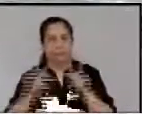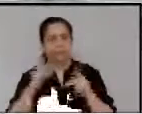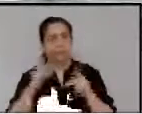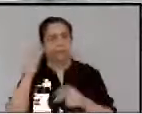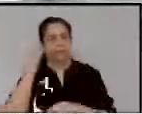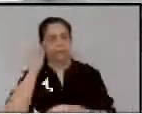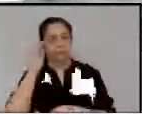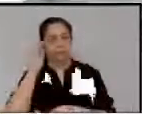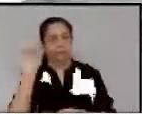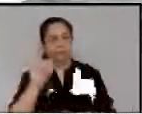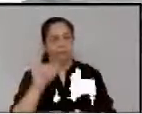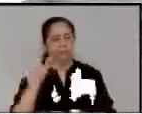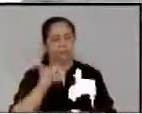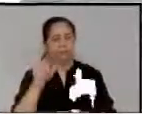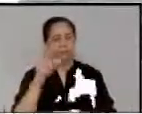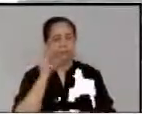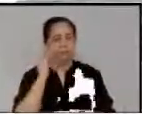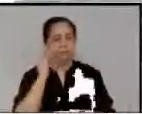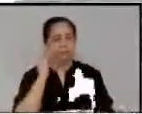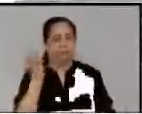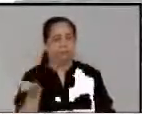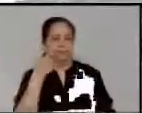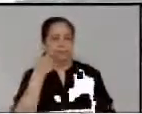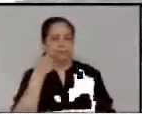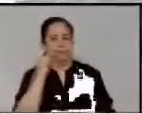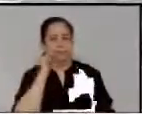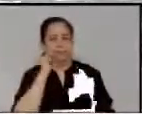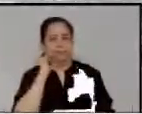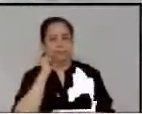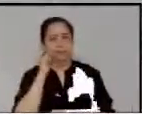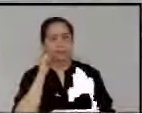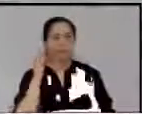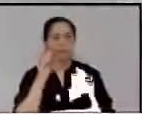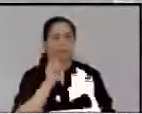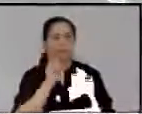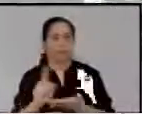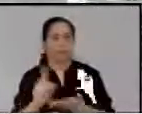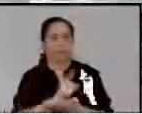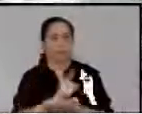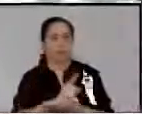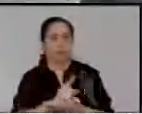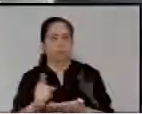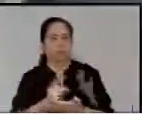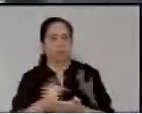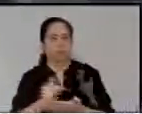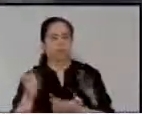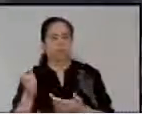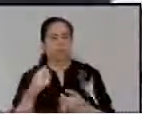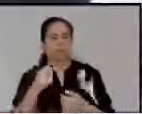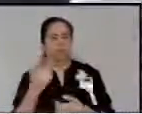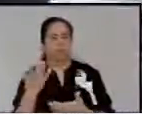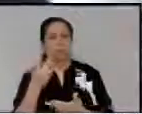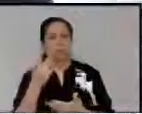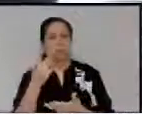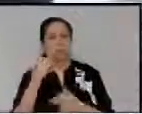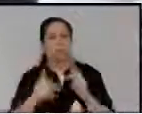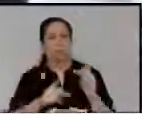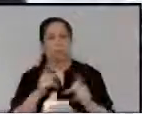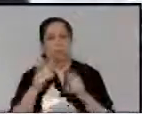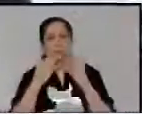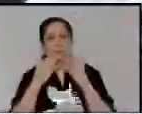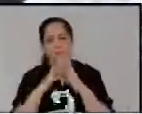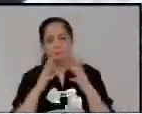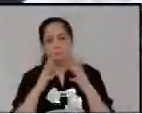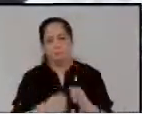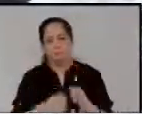kanyang bahay ng daluyong noong kasagsagan ng Bagyong Vicky. Nanay Arlene, magandang umaga po. Live po tayo sa Rise and